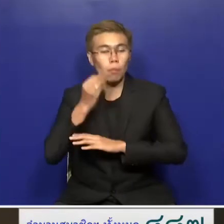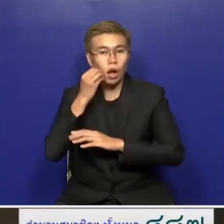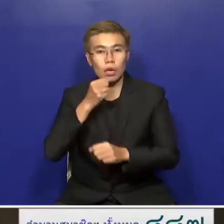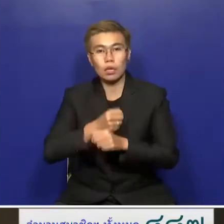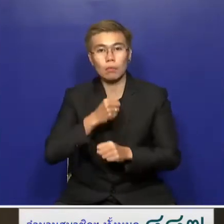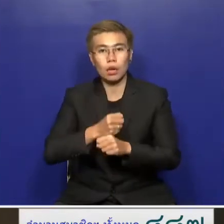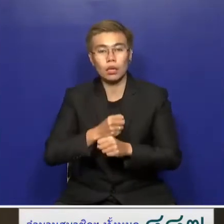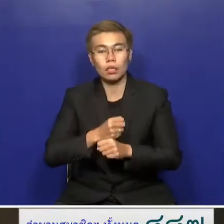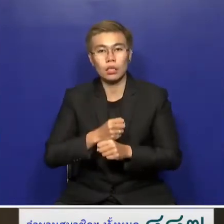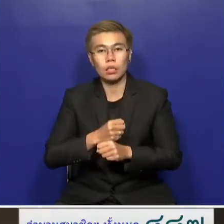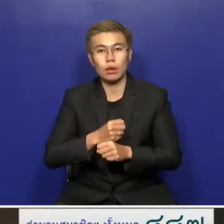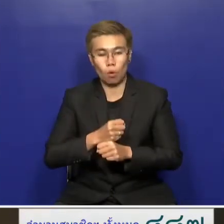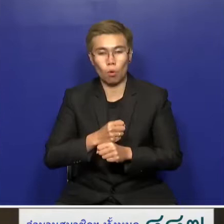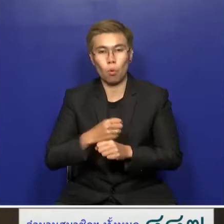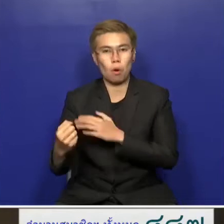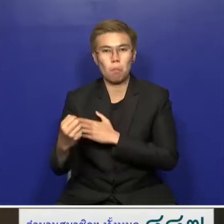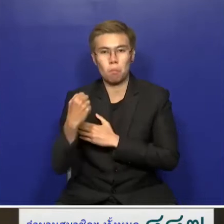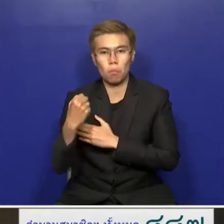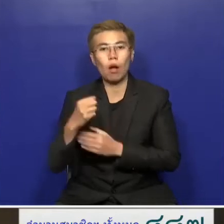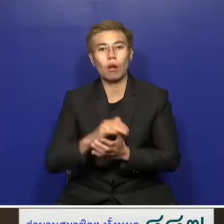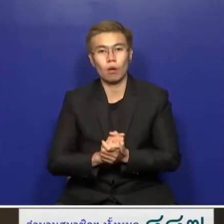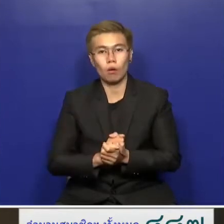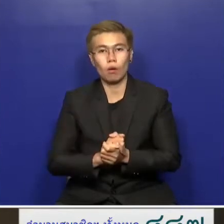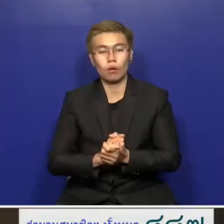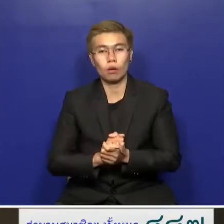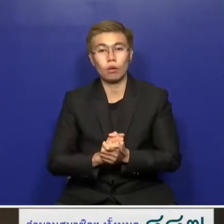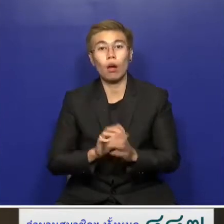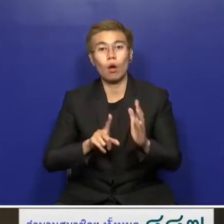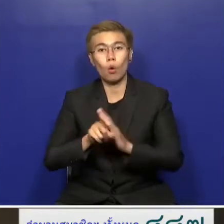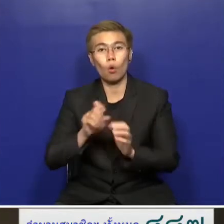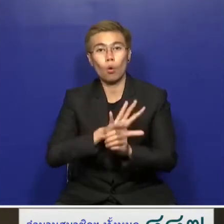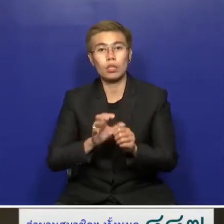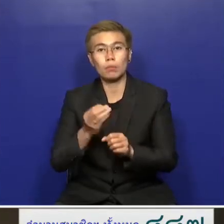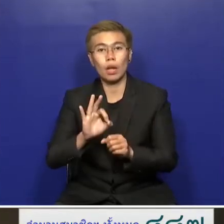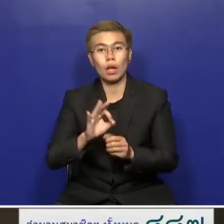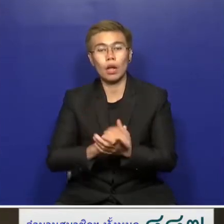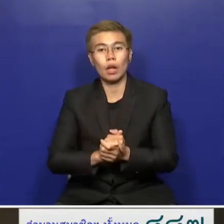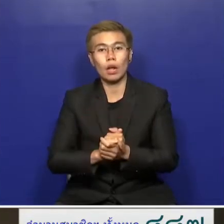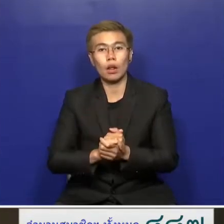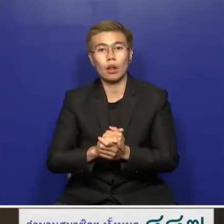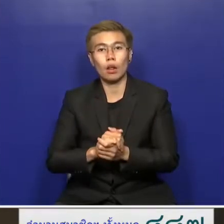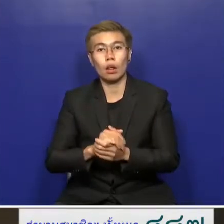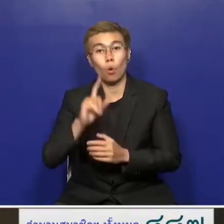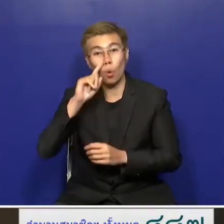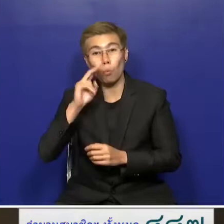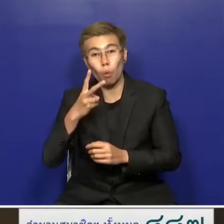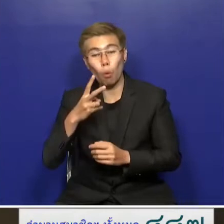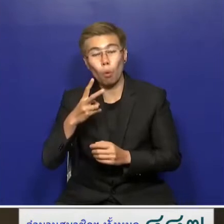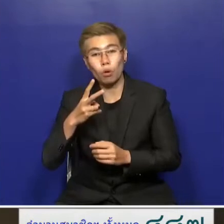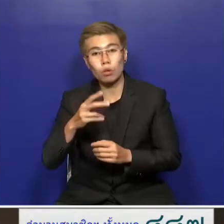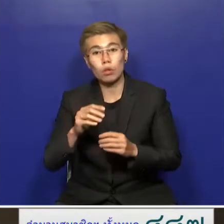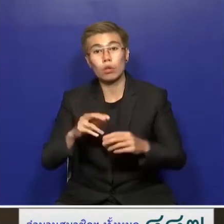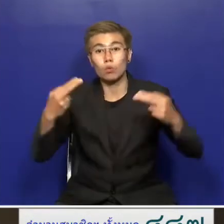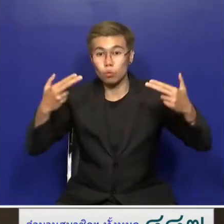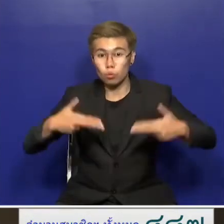เข้มแข่งนะคะ ขนาดโวิดเนี่ยไม่ระบดลลอกเี้ย ในจัหวดสมุตสงคลาม เนี่ก็ยั